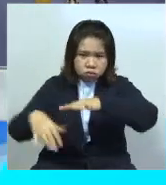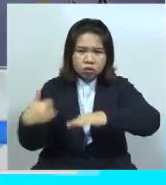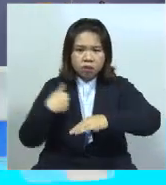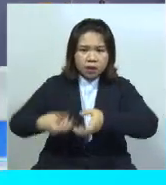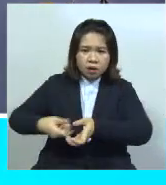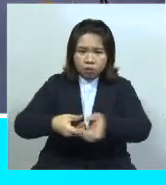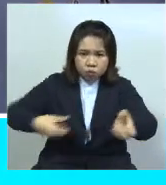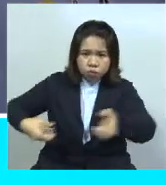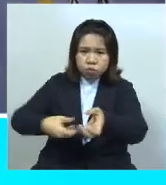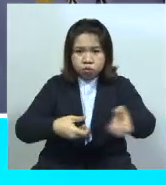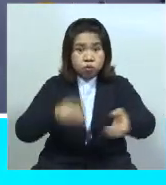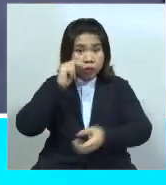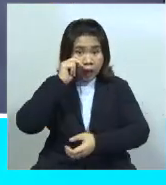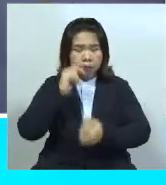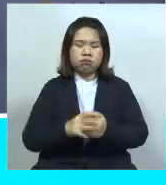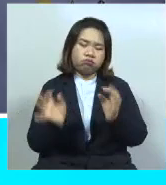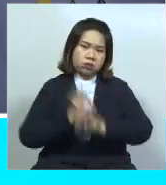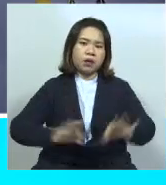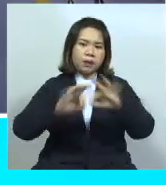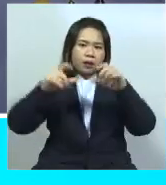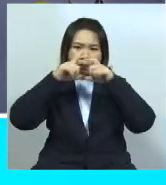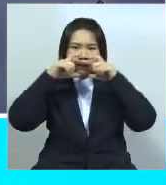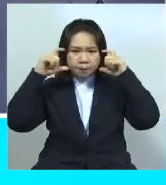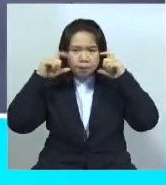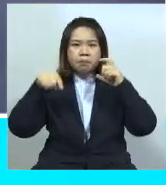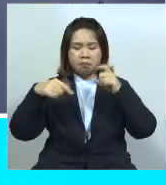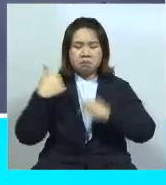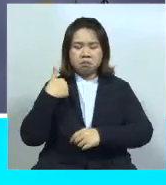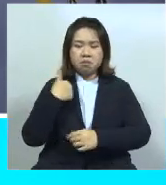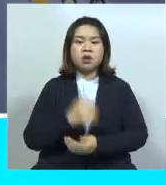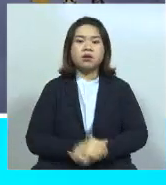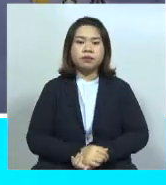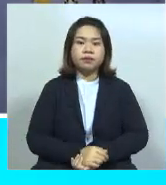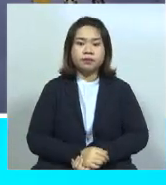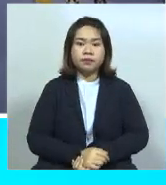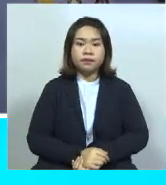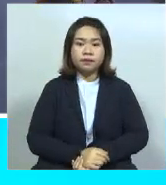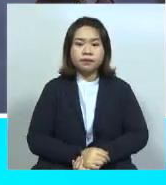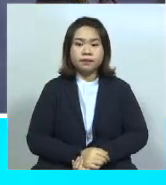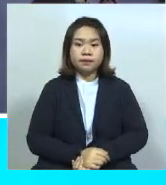นะครับแล้วก็โดยเฉพาะยิ่งพวกหน้ากากทั้งหลายที่อุปกรณ์เราอาจจะยังไม่ครบถ้วนเท่าไหร่